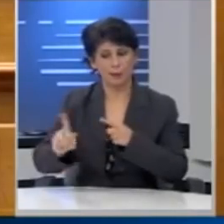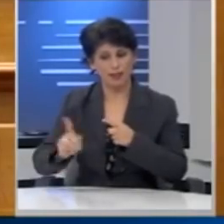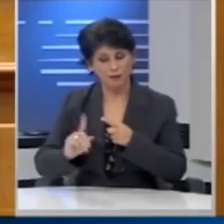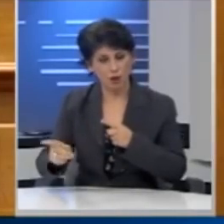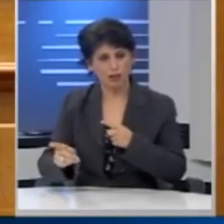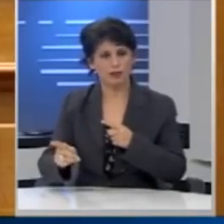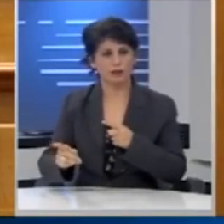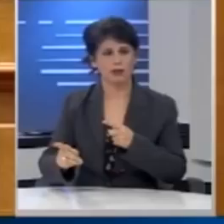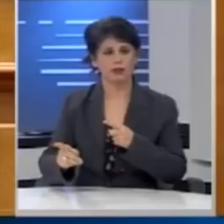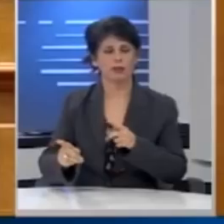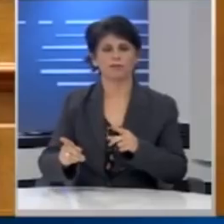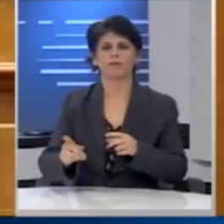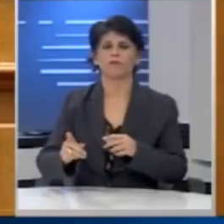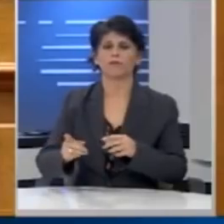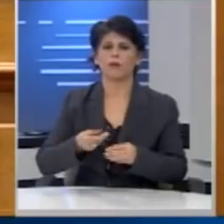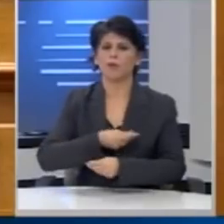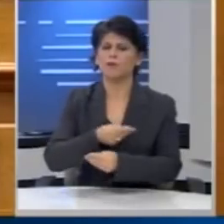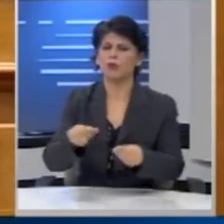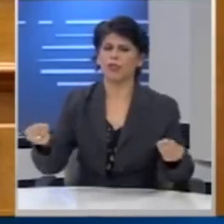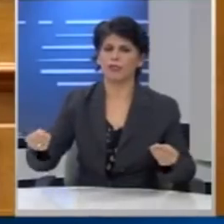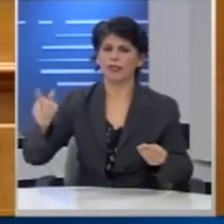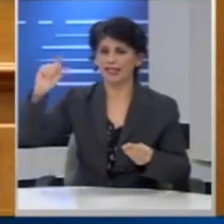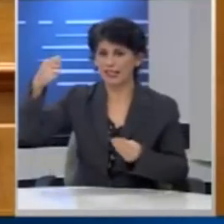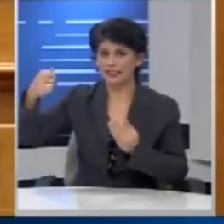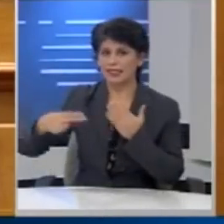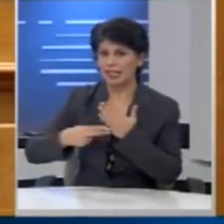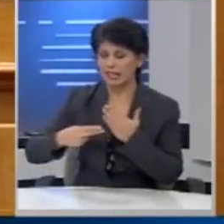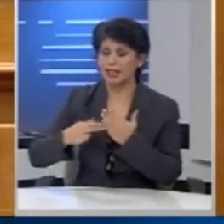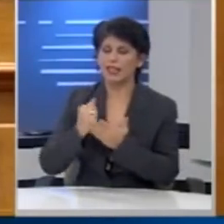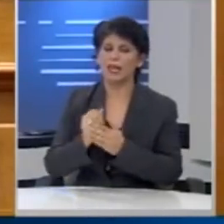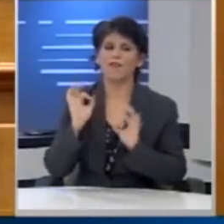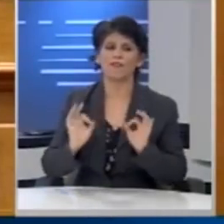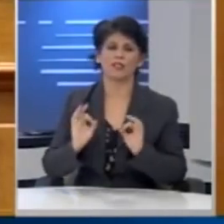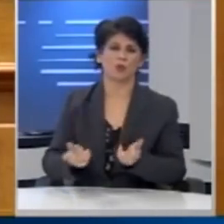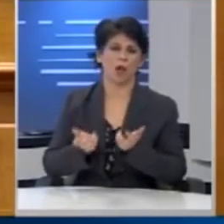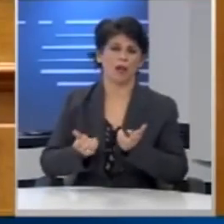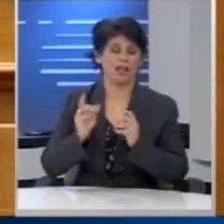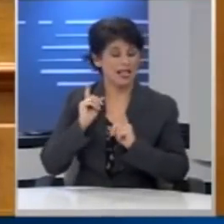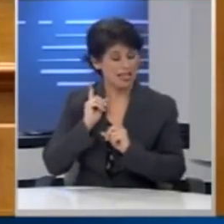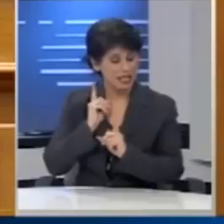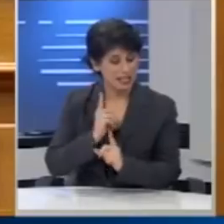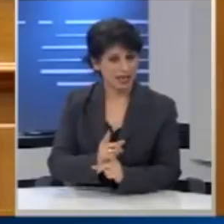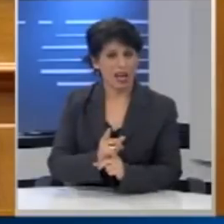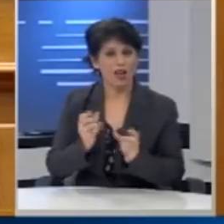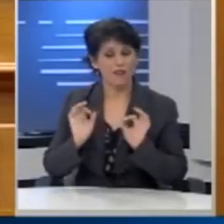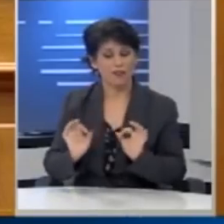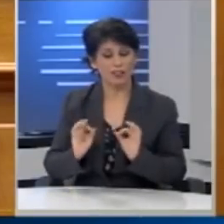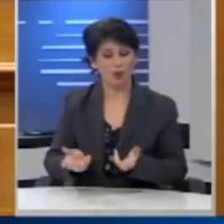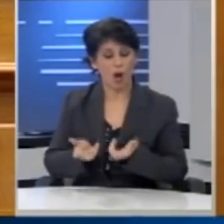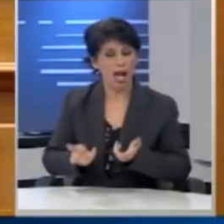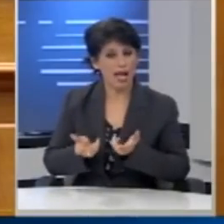μεταφοράς και διανομής ηλεκτρικής ενέργειας και φυσικού αερίου. Ειδικά το φυσικό